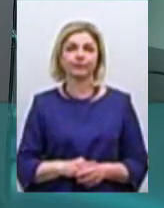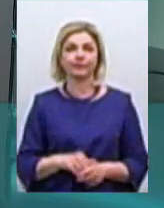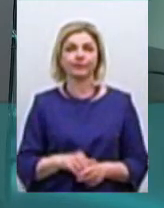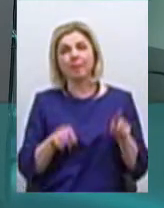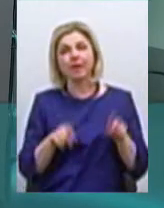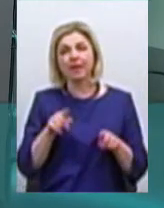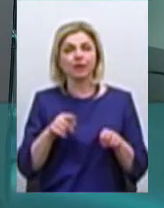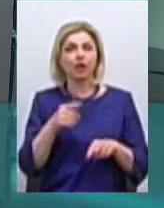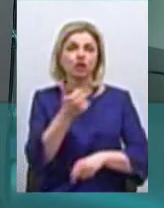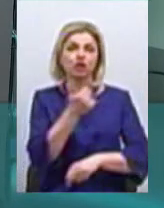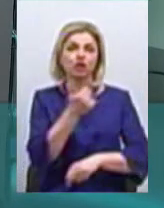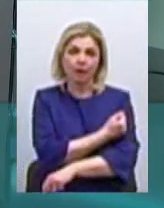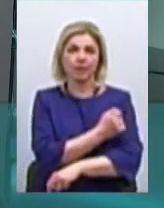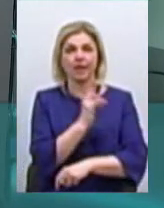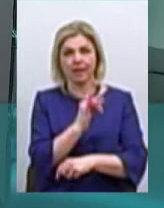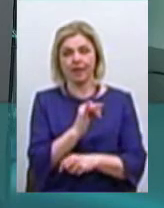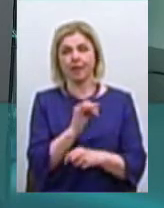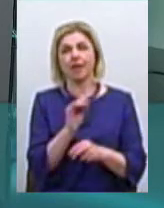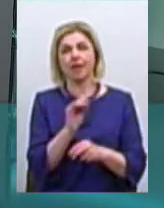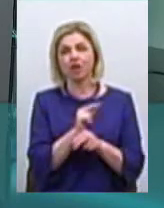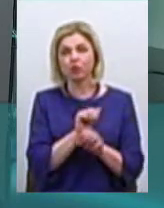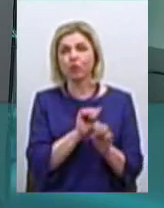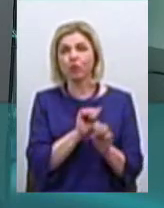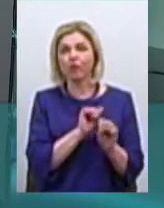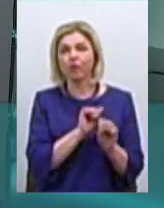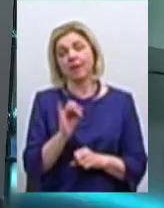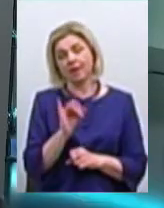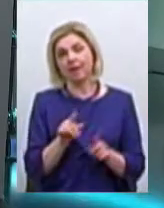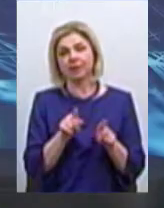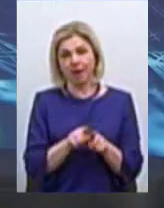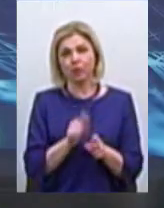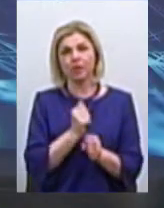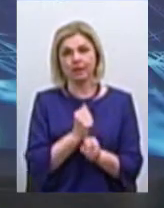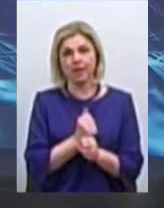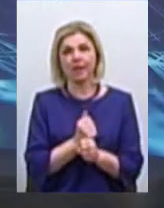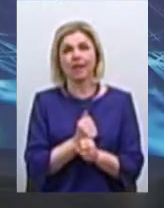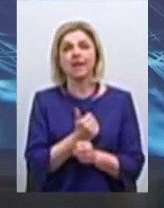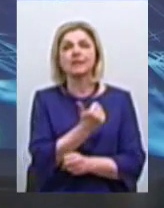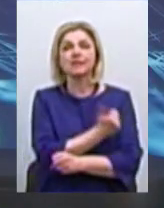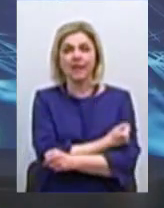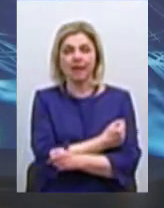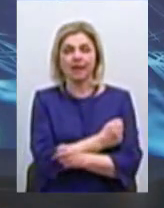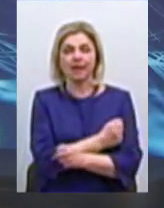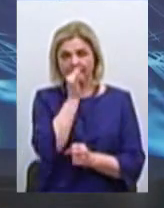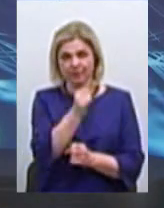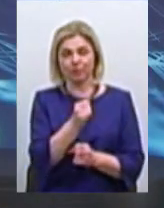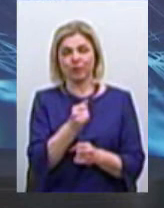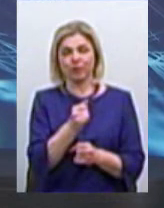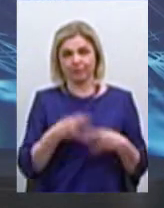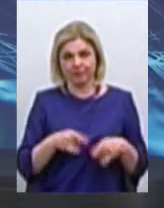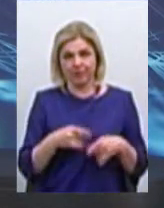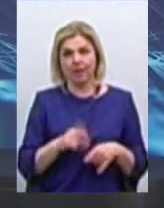періодичні щеплення та дегельмінтизації, і також провести стерилізацію цих тварин. У